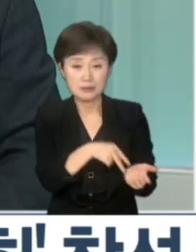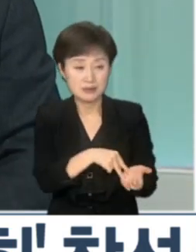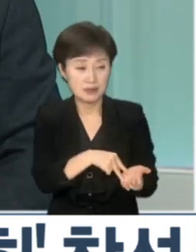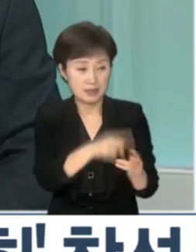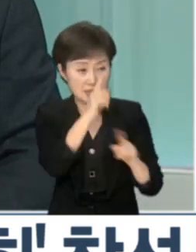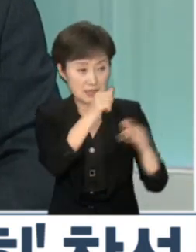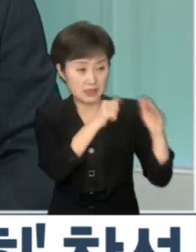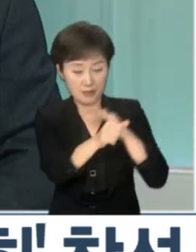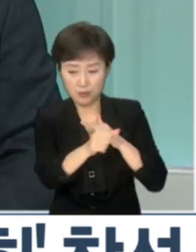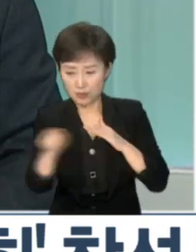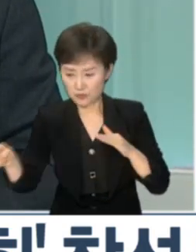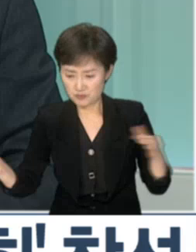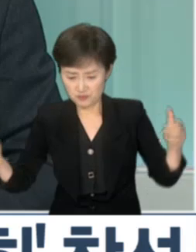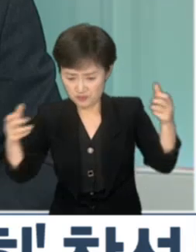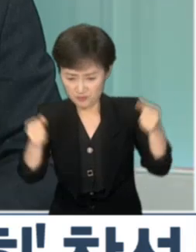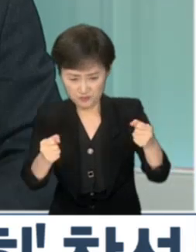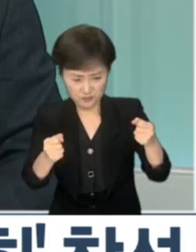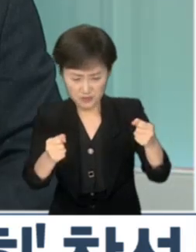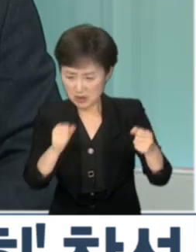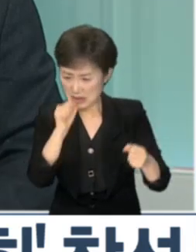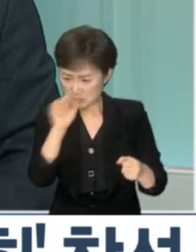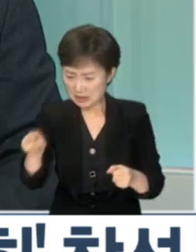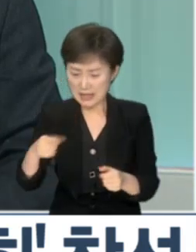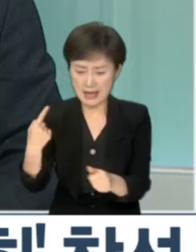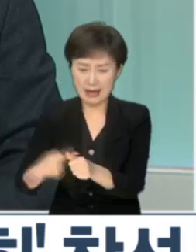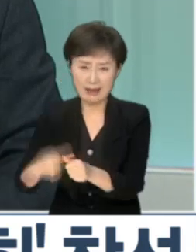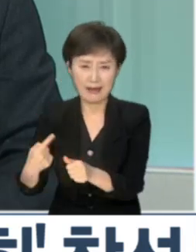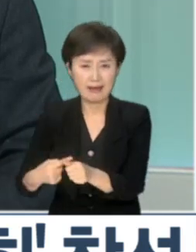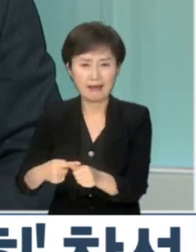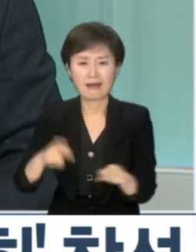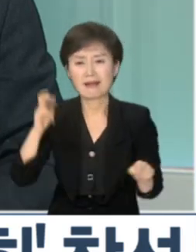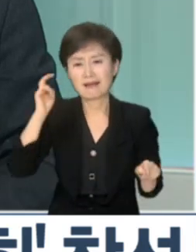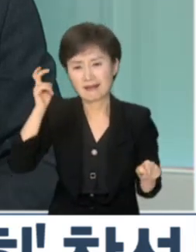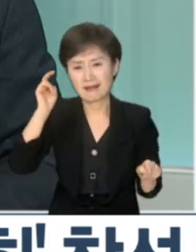좀 흠집을 좀 내야 되는 이런 입장이다 보니까 자꾸 이것을